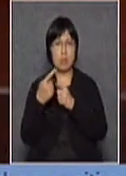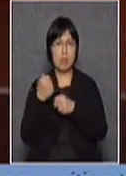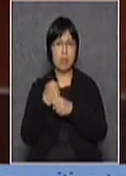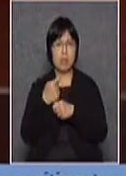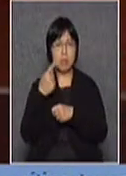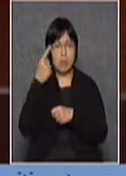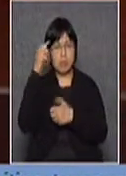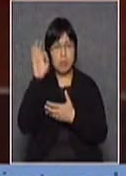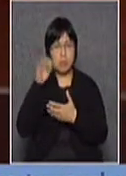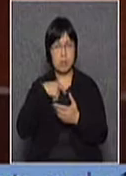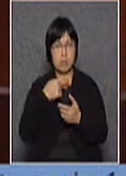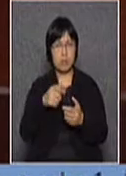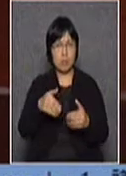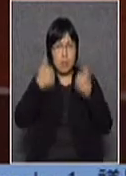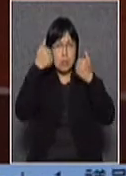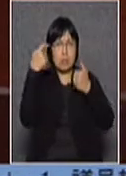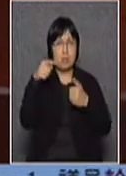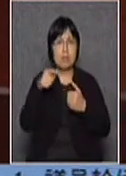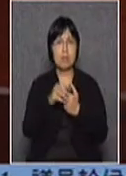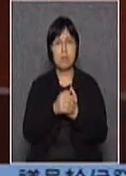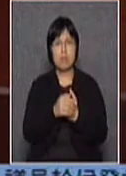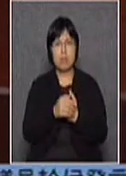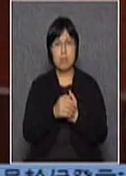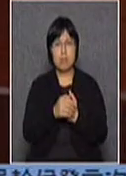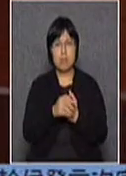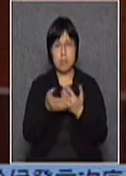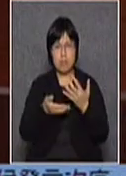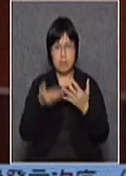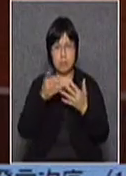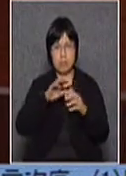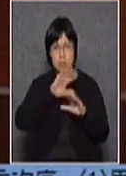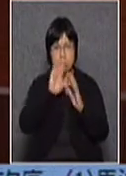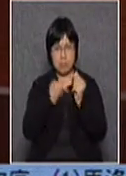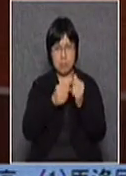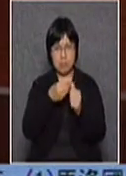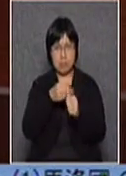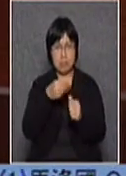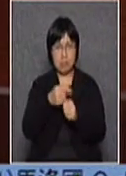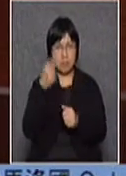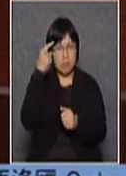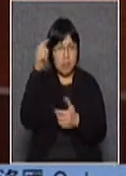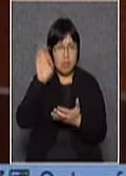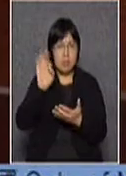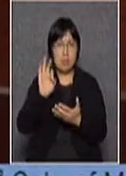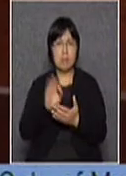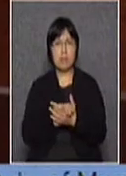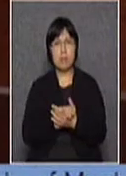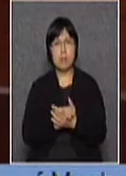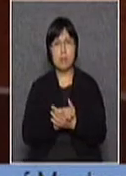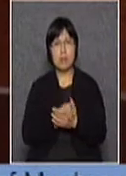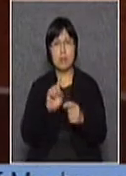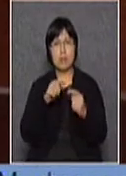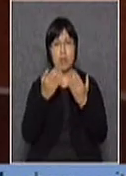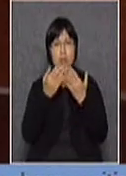收益，是無意提供整全的培訓，難怪呢連大學生